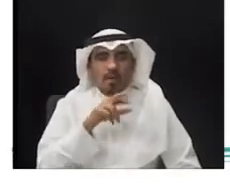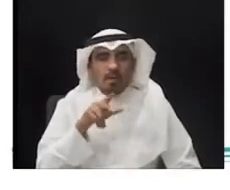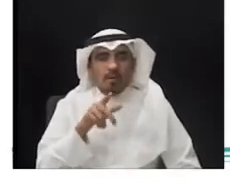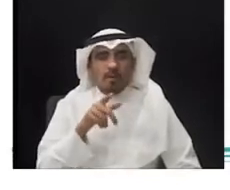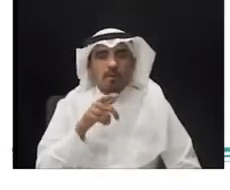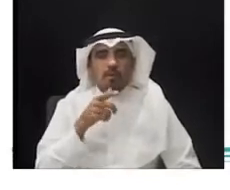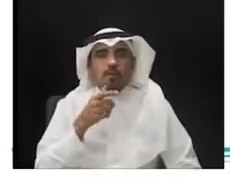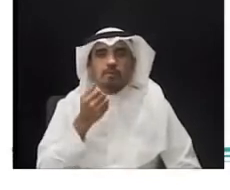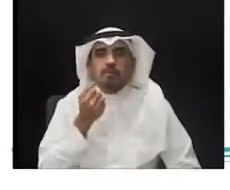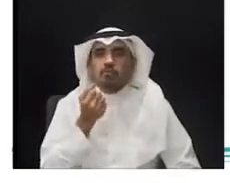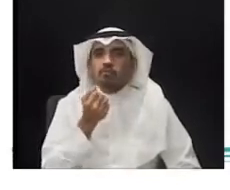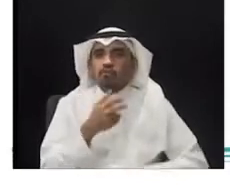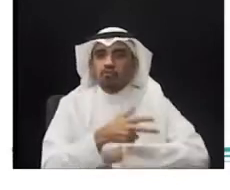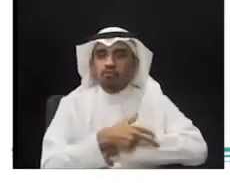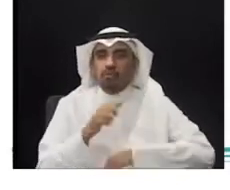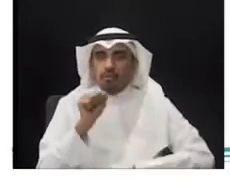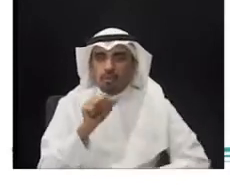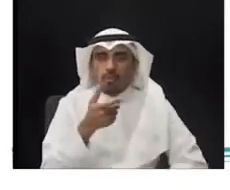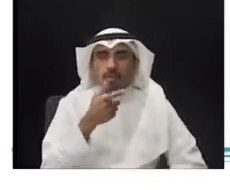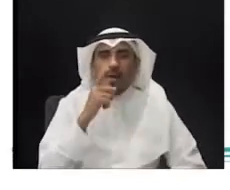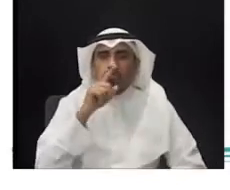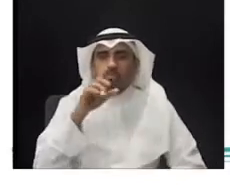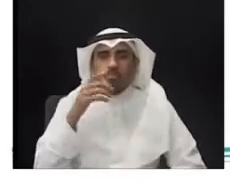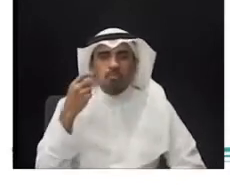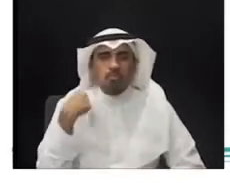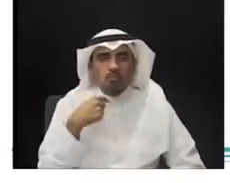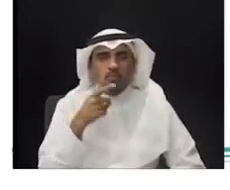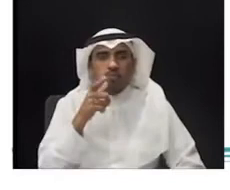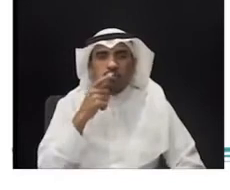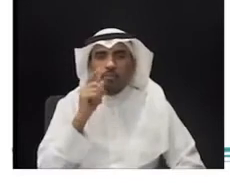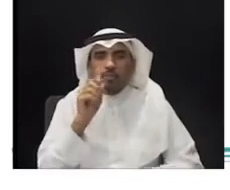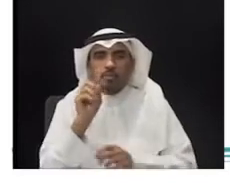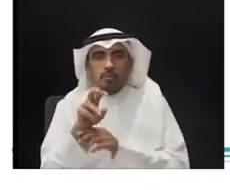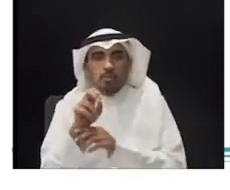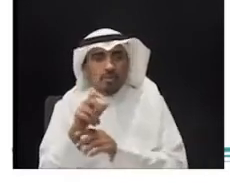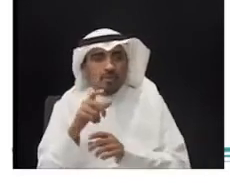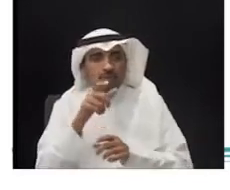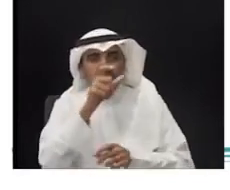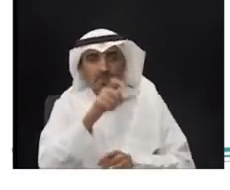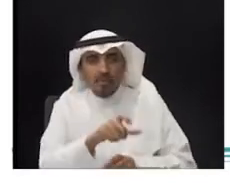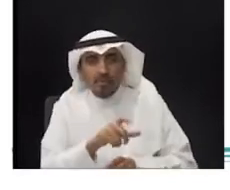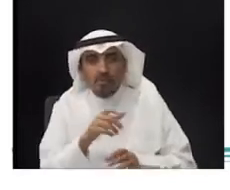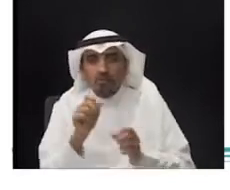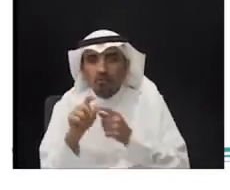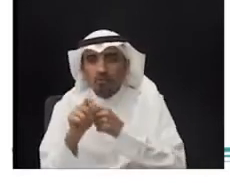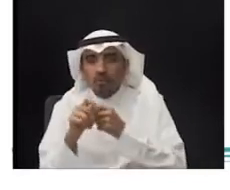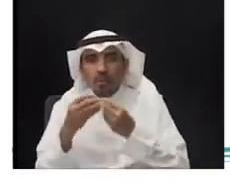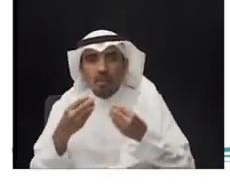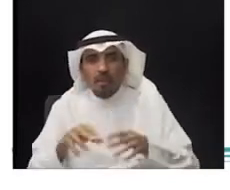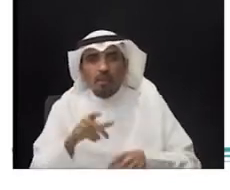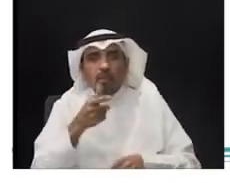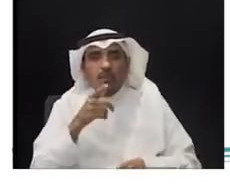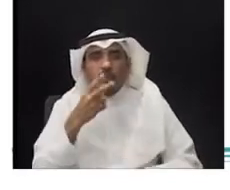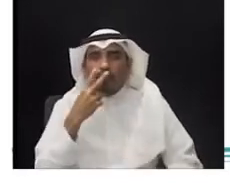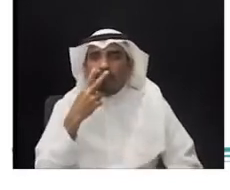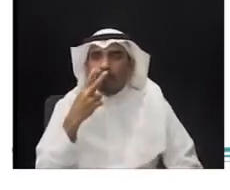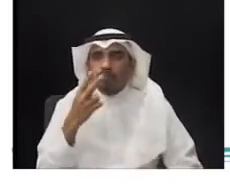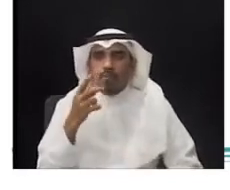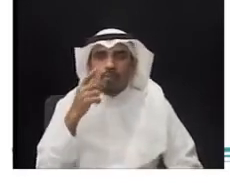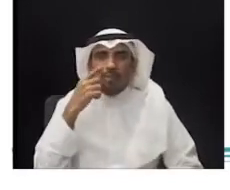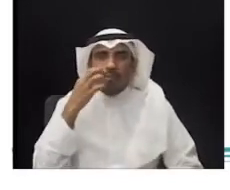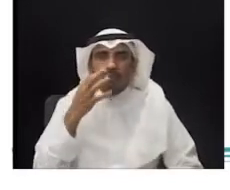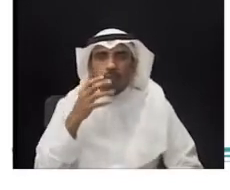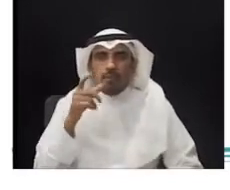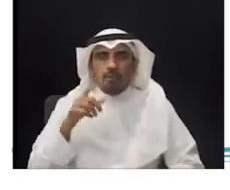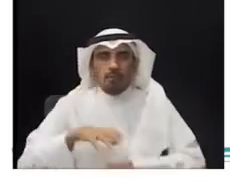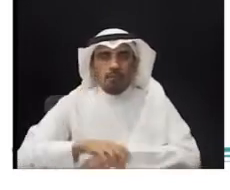أخيك لك صدقة، وأمرك بالمعروف ونهيك عن المنكر صدقة، وإرشادك الرجل في أرض الضلال لك صدقة،